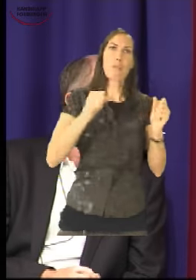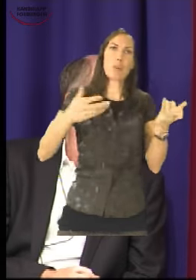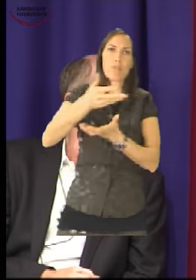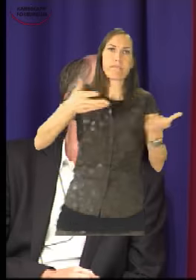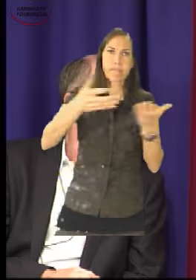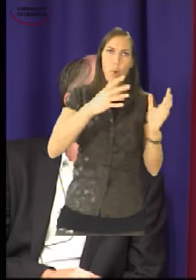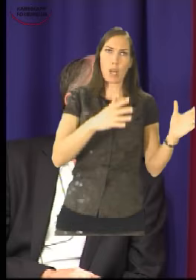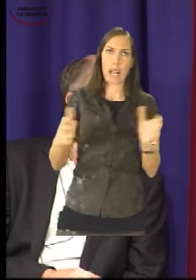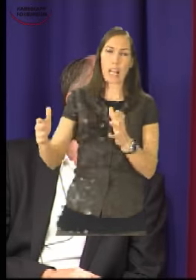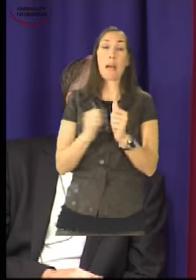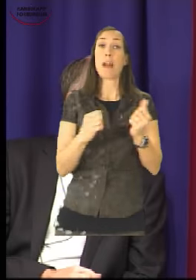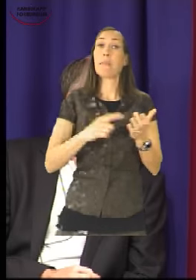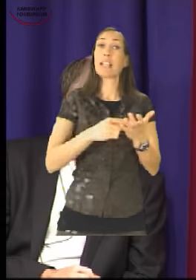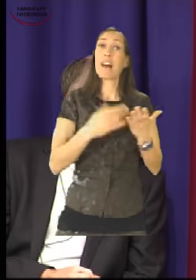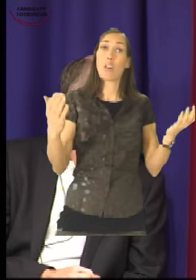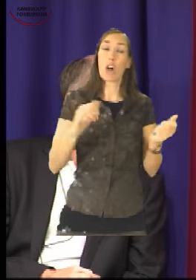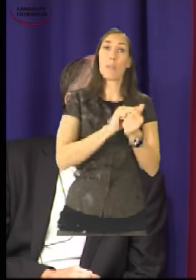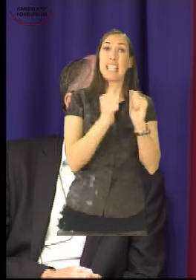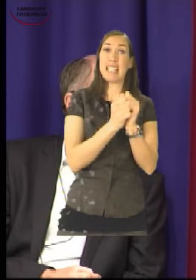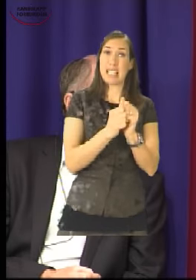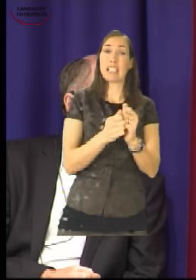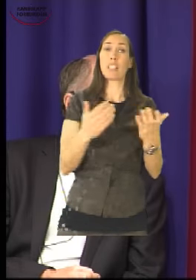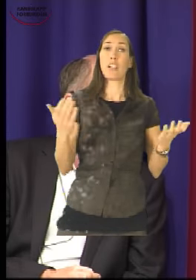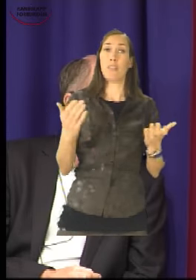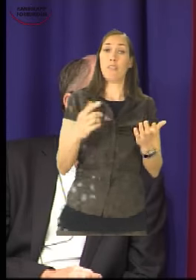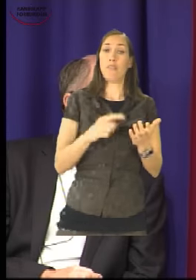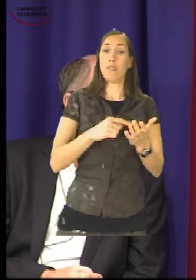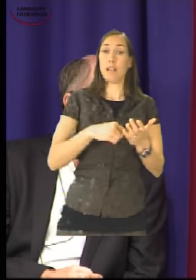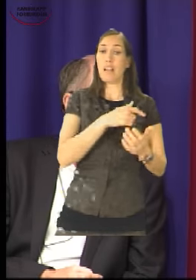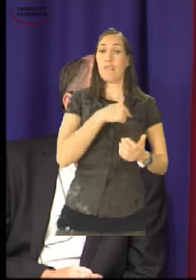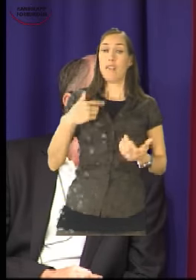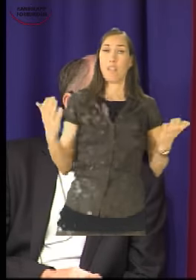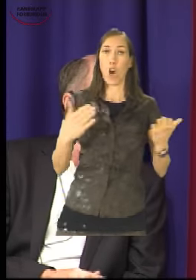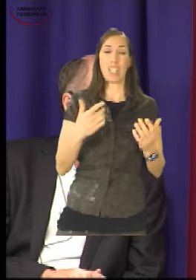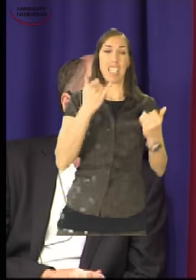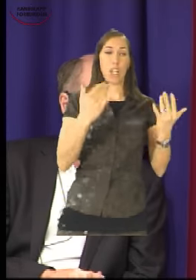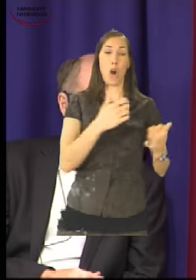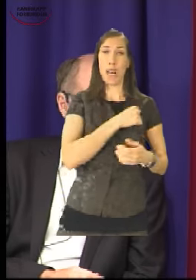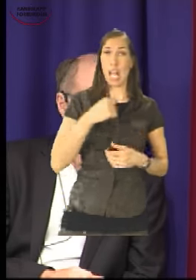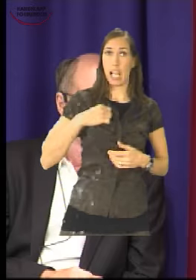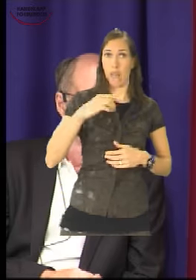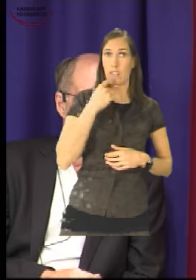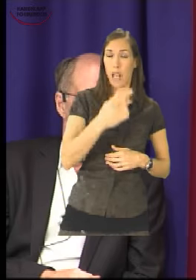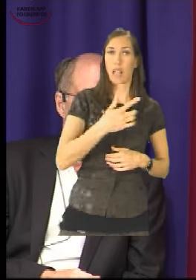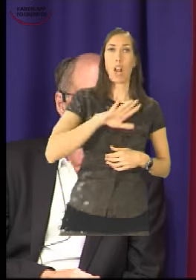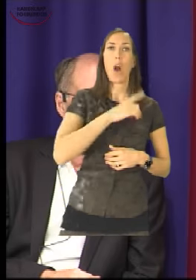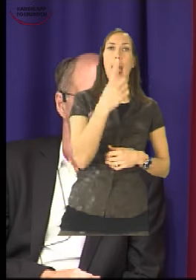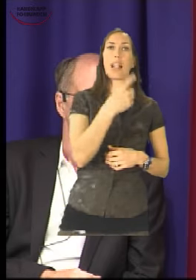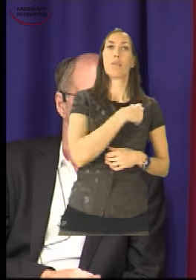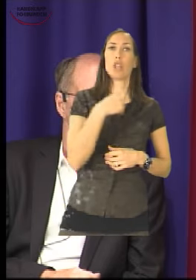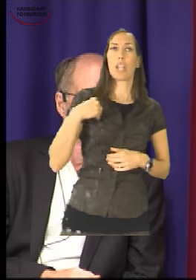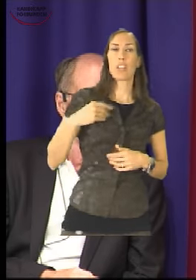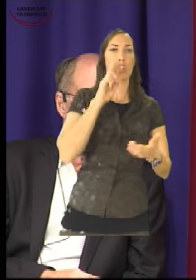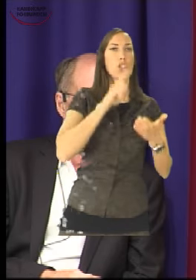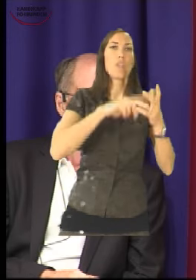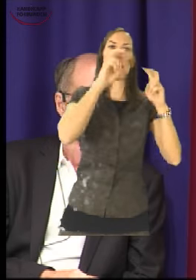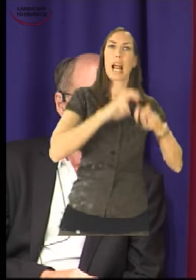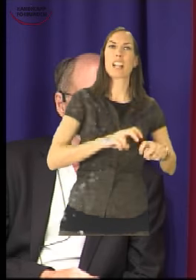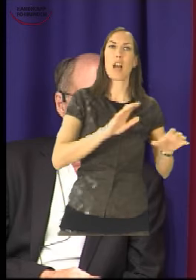om, alltså om man tar den politiska skiljelinjen, så är det ju att idag har till exempel regeringen gått ut och sagt att man vill ha en myndighet som ska granska